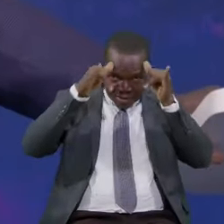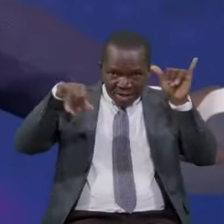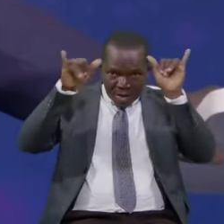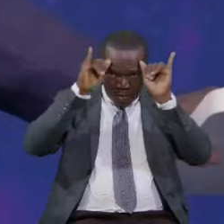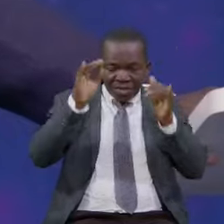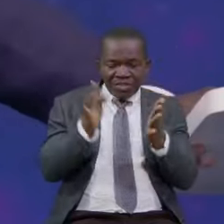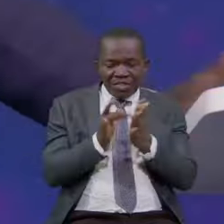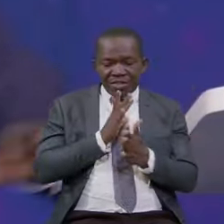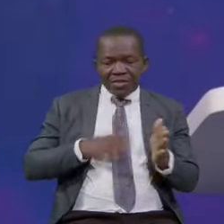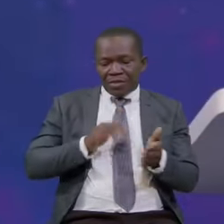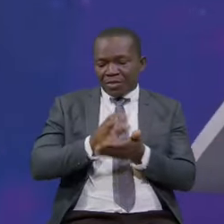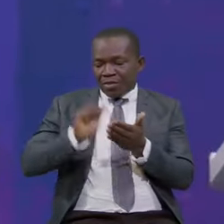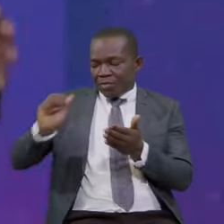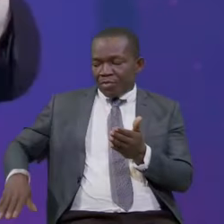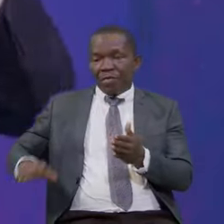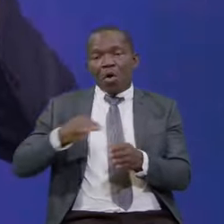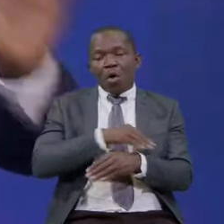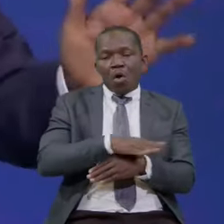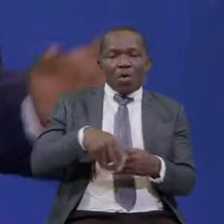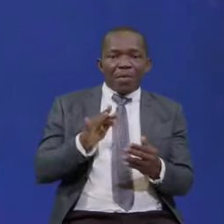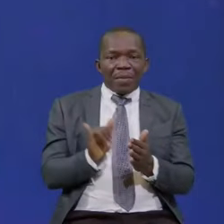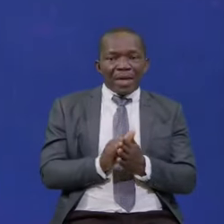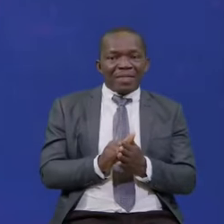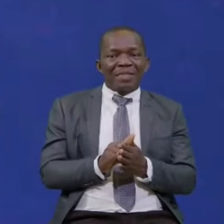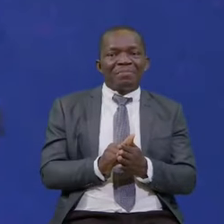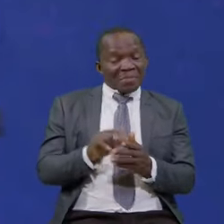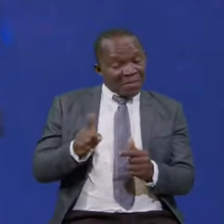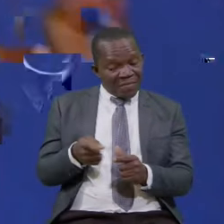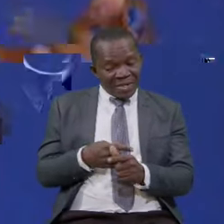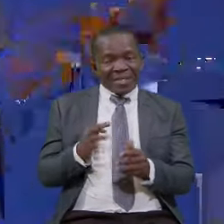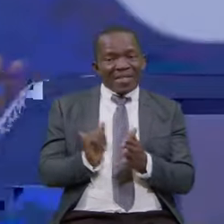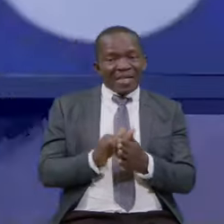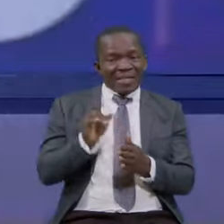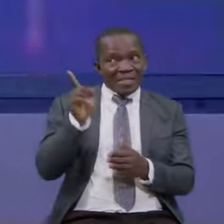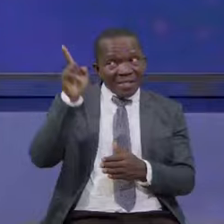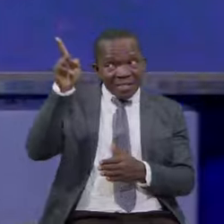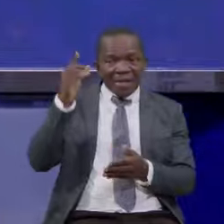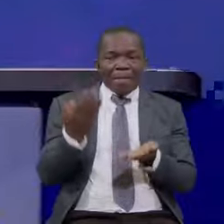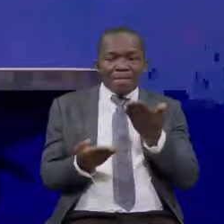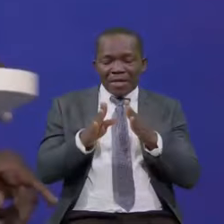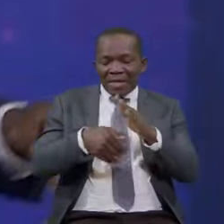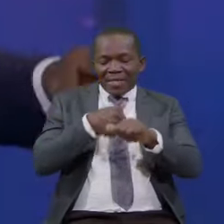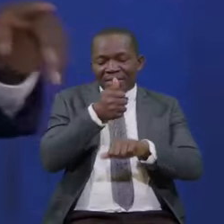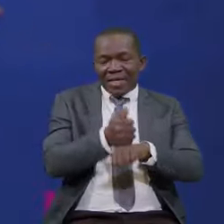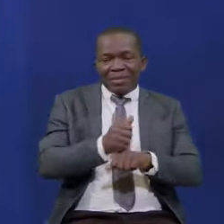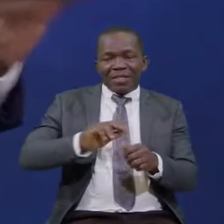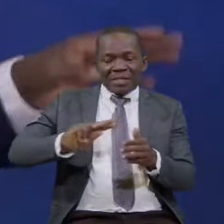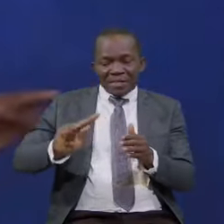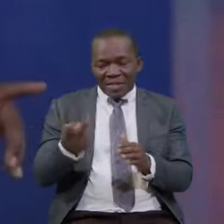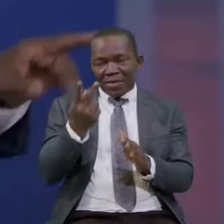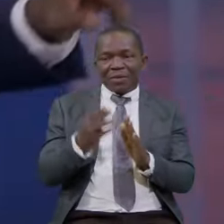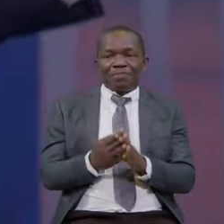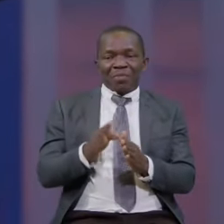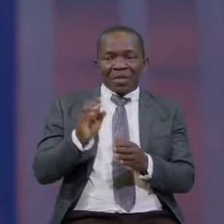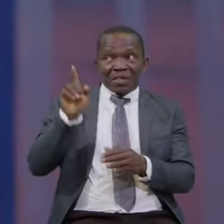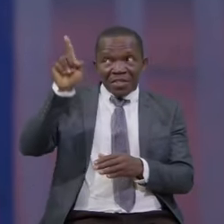ôté aboli ainsi la première chose pour établir la seconde il abolit la première chose